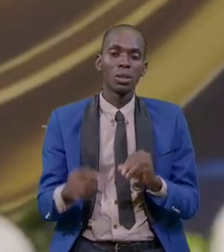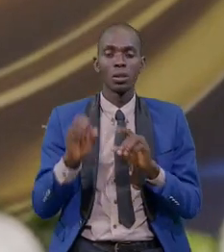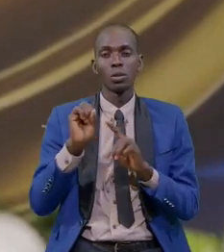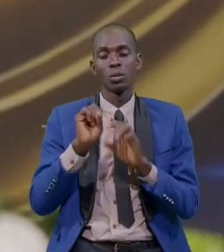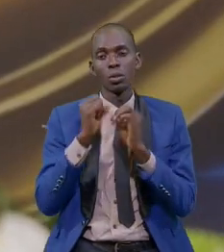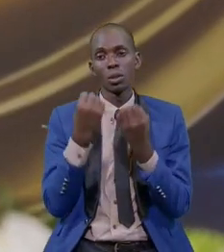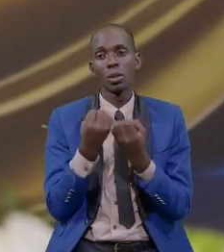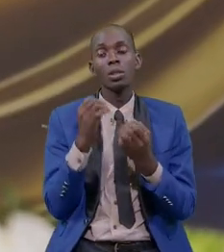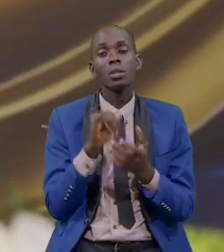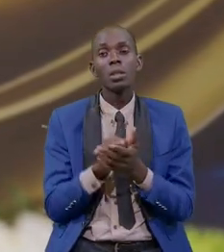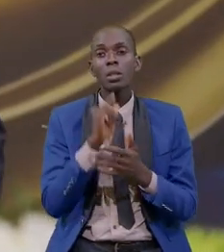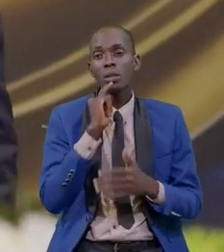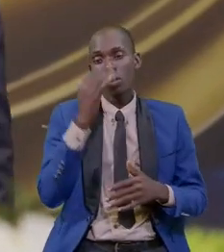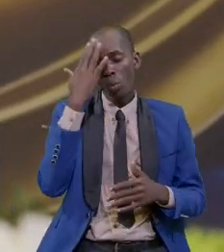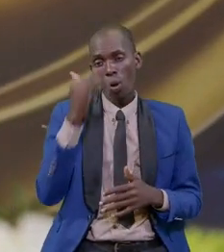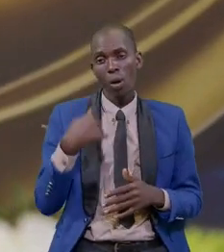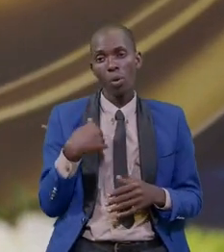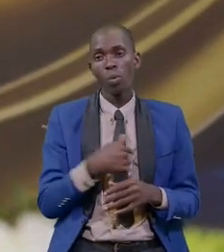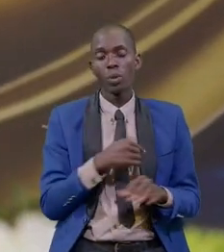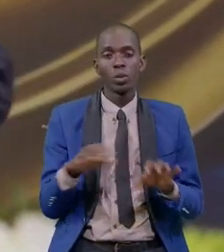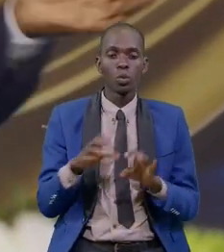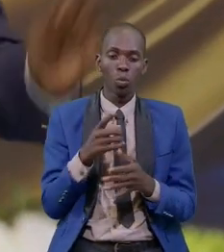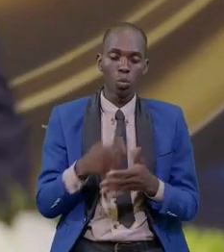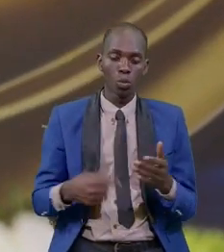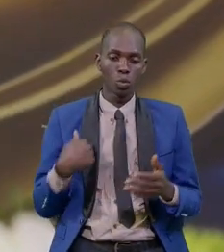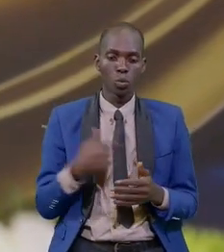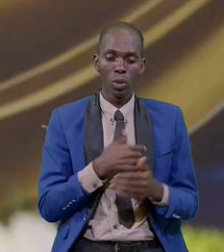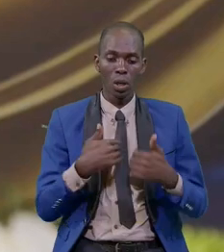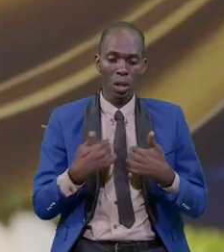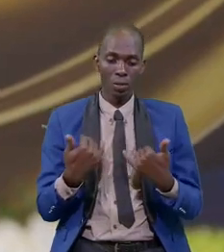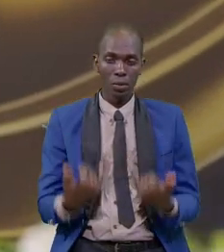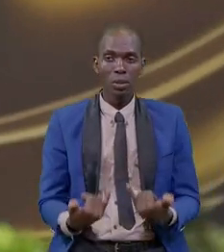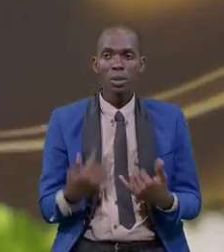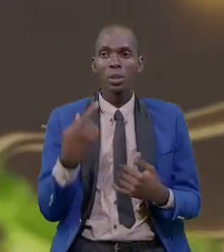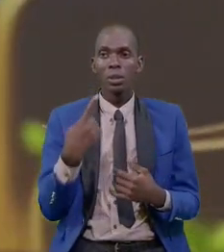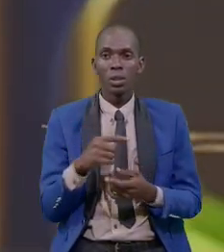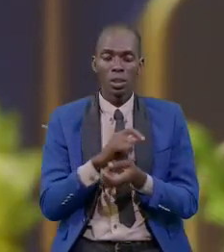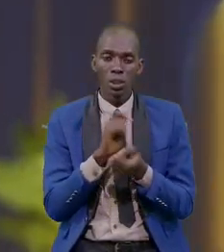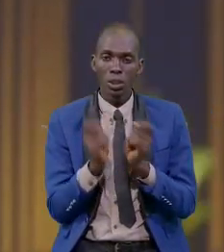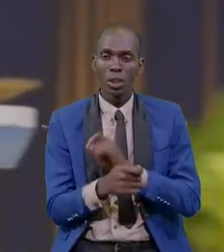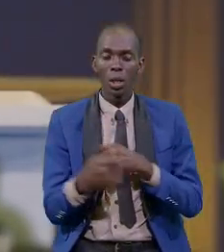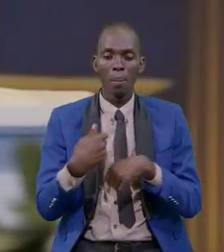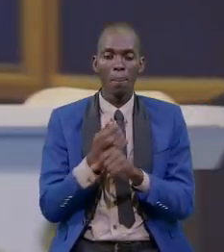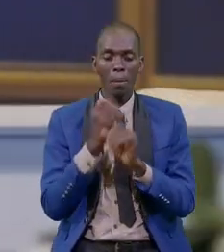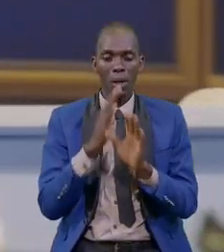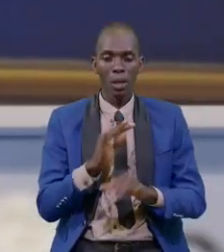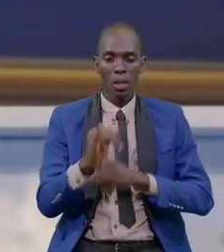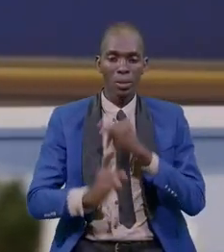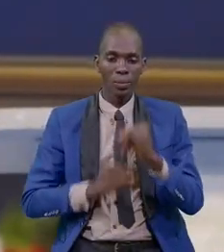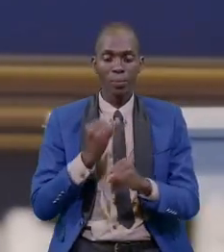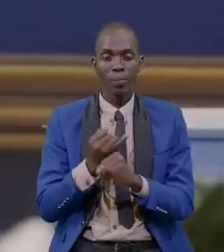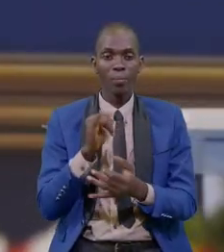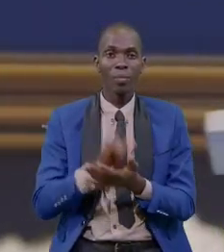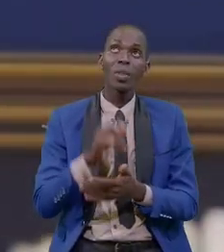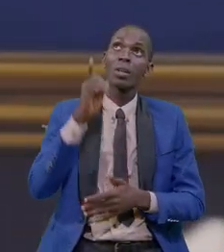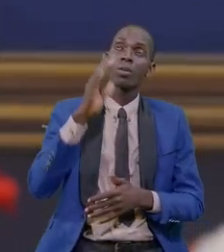faisons ce que nous faisons. Le changement dont nous parlons, cette initiative de changement, des acteurs